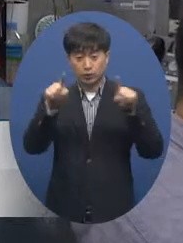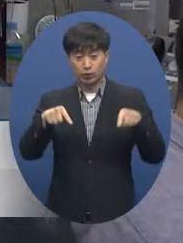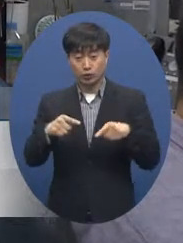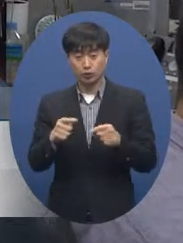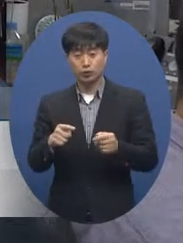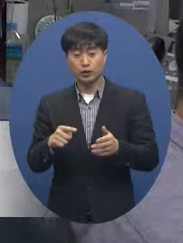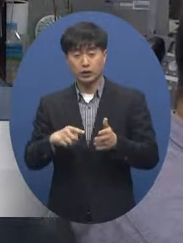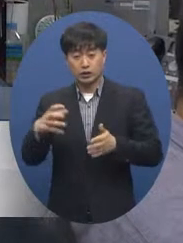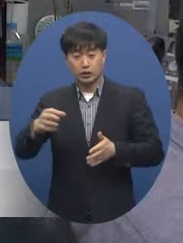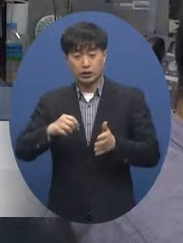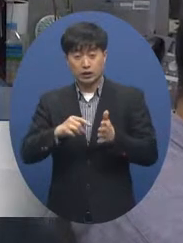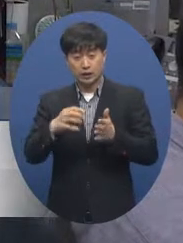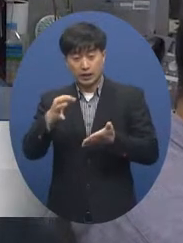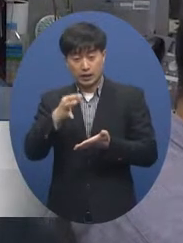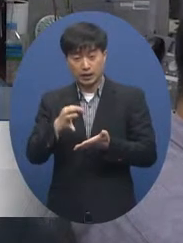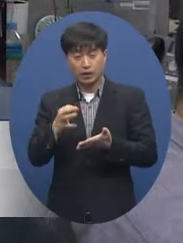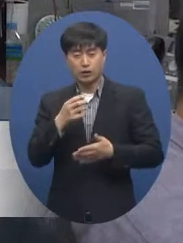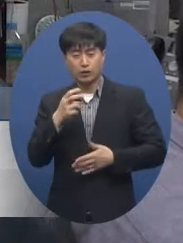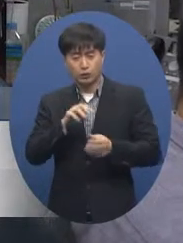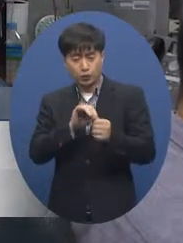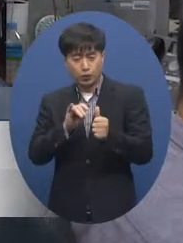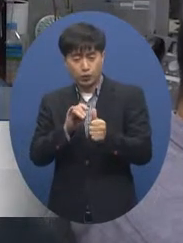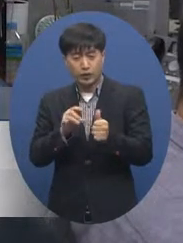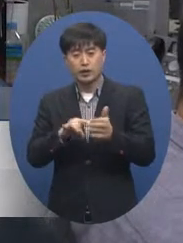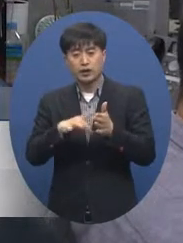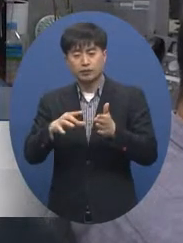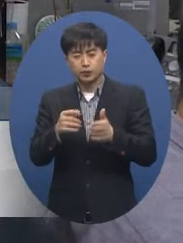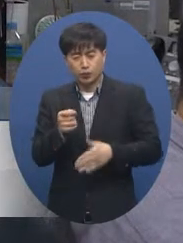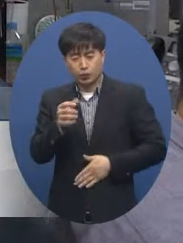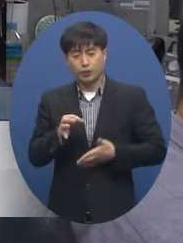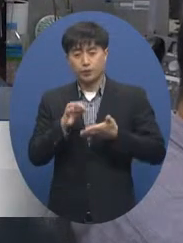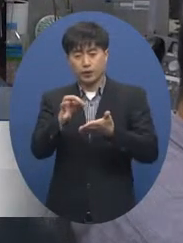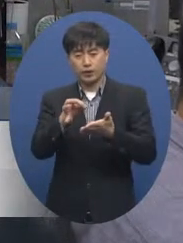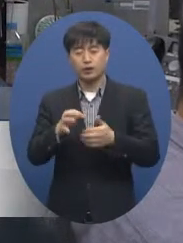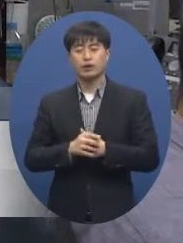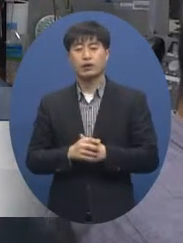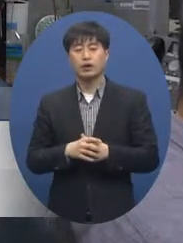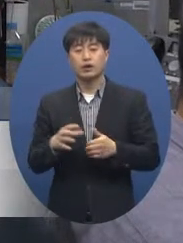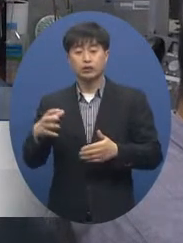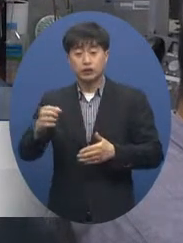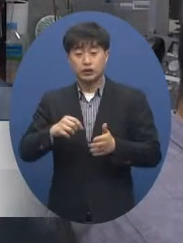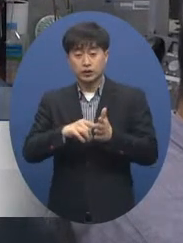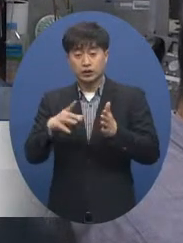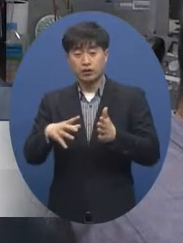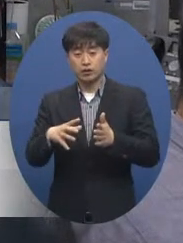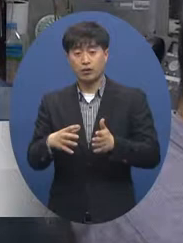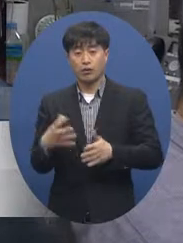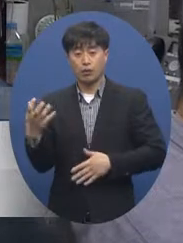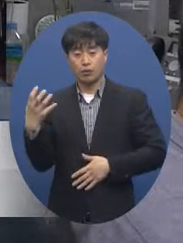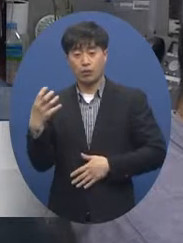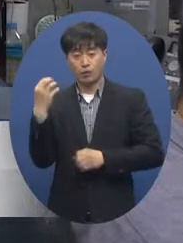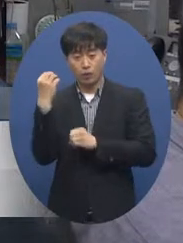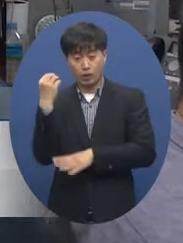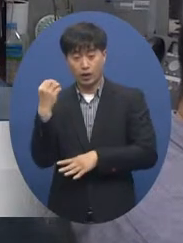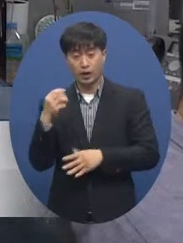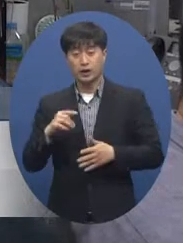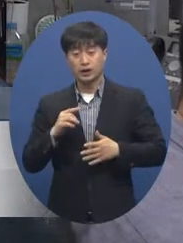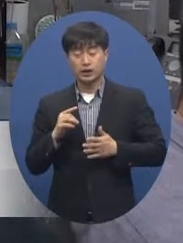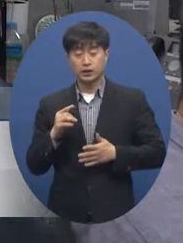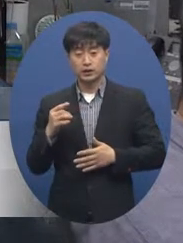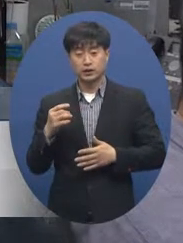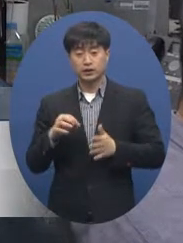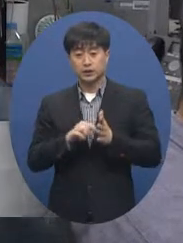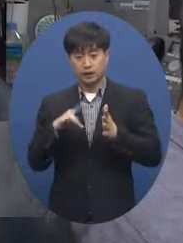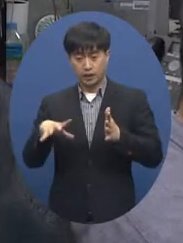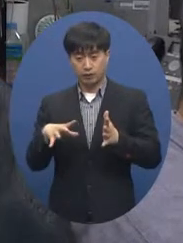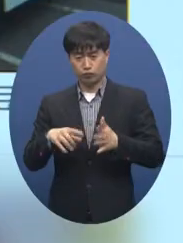속여서 세금을 적게 납부한 사실을 확인하게 되었습니다. 취득세는 원칙적으로 납세자가 스스로 세액을